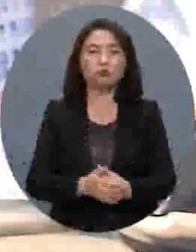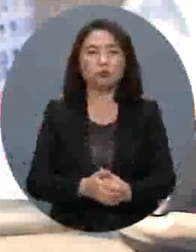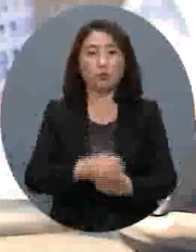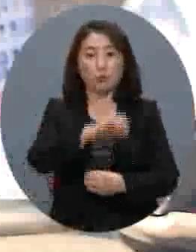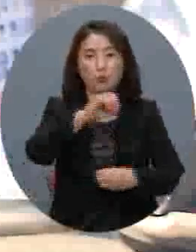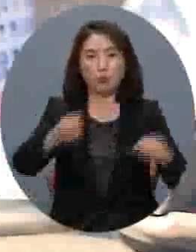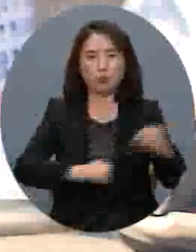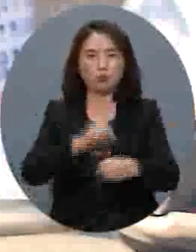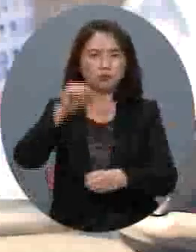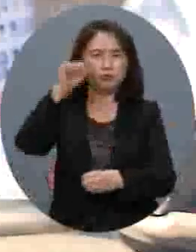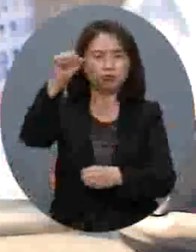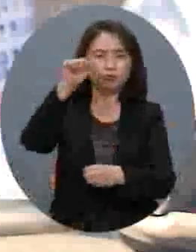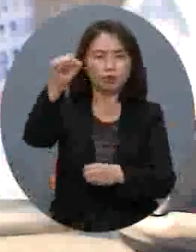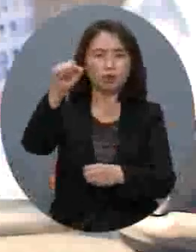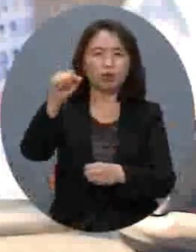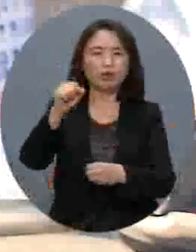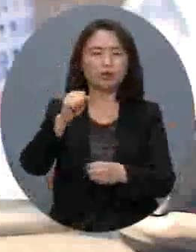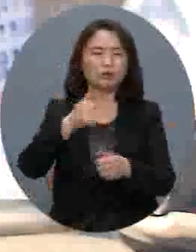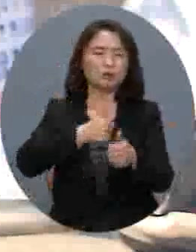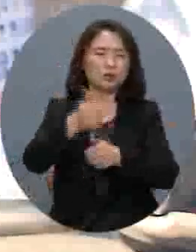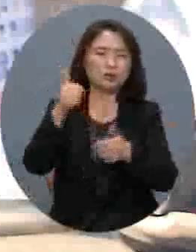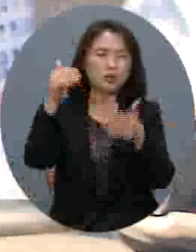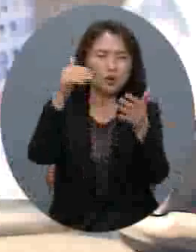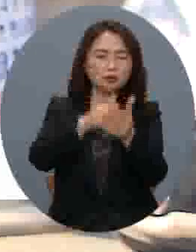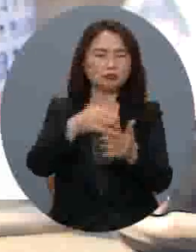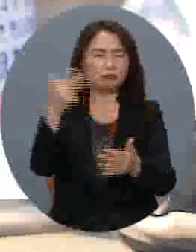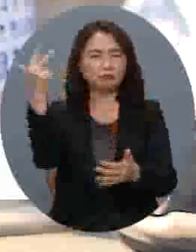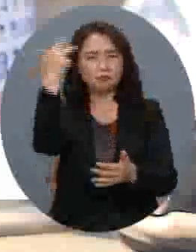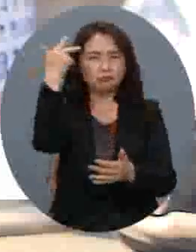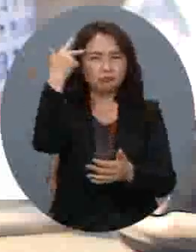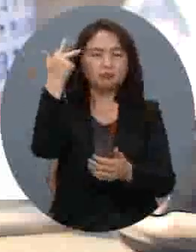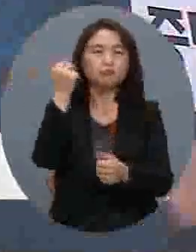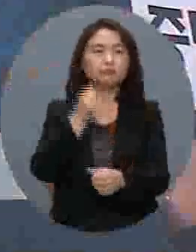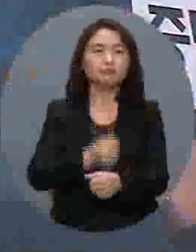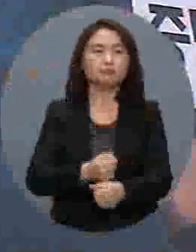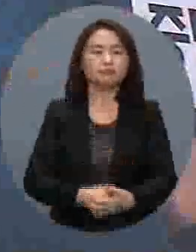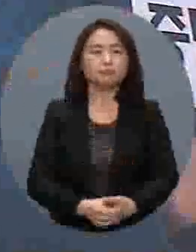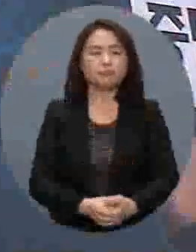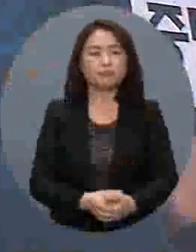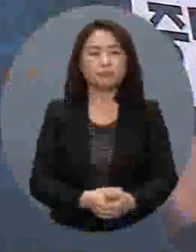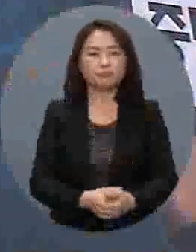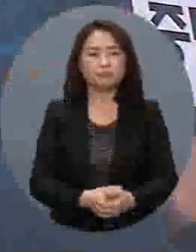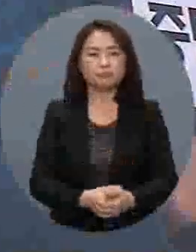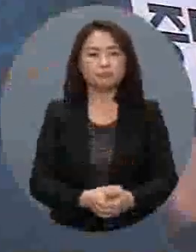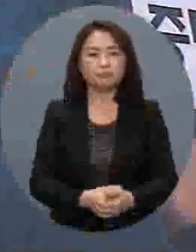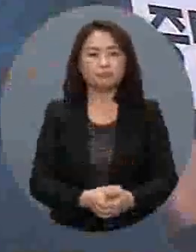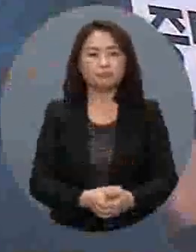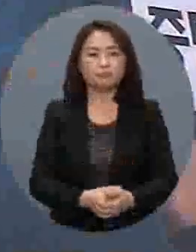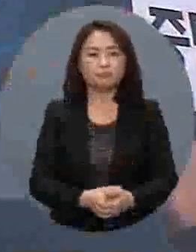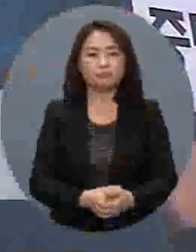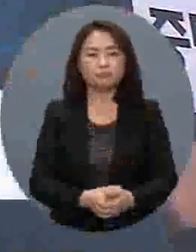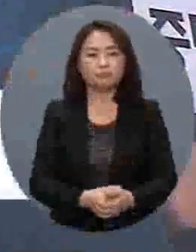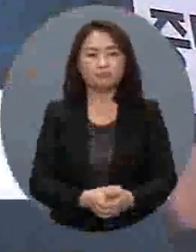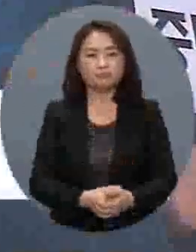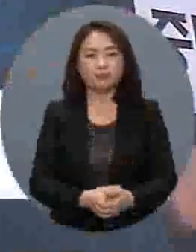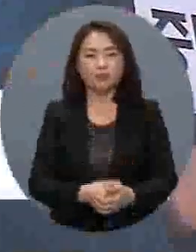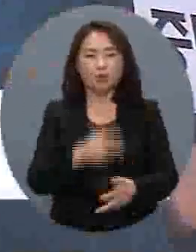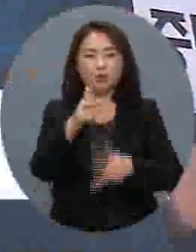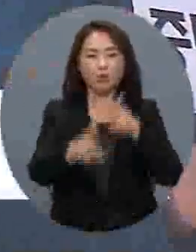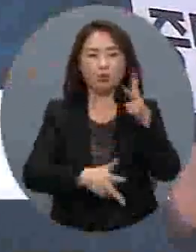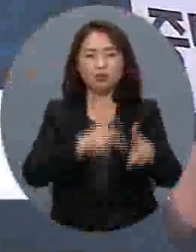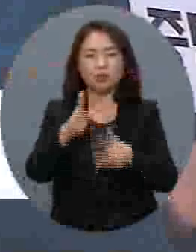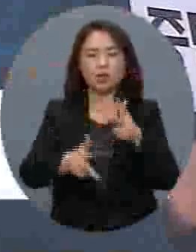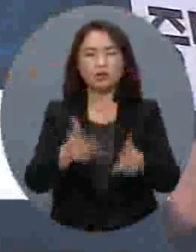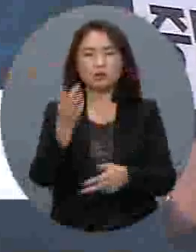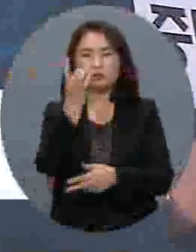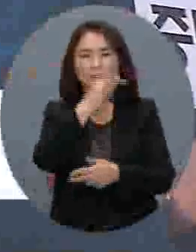오로지 투쟁으로 승리할 때까지 함께하는 것으로 좀 결의를 했습니다. 일방적으로 공장을 폐업하는